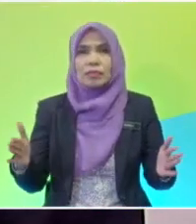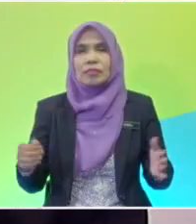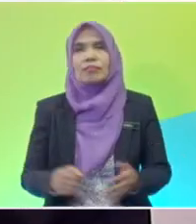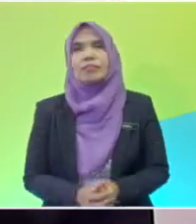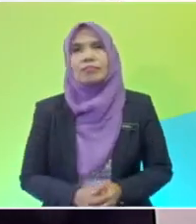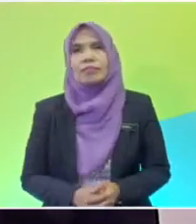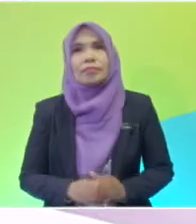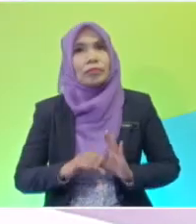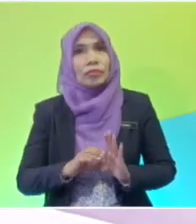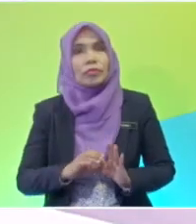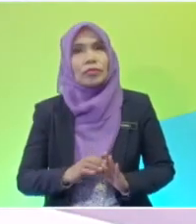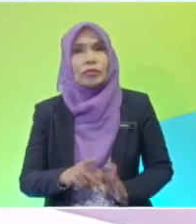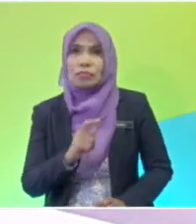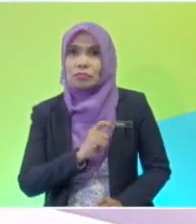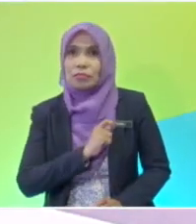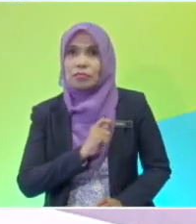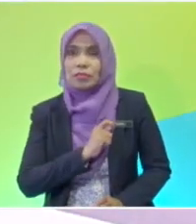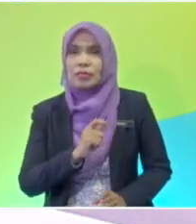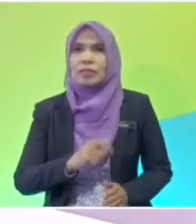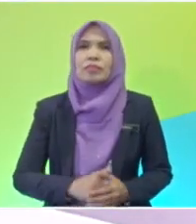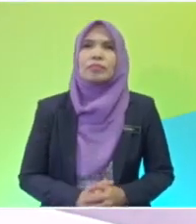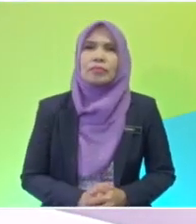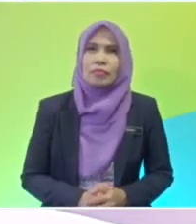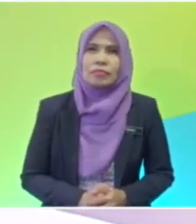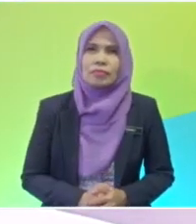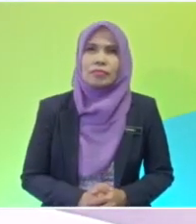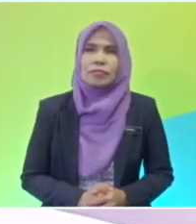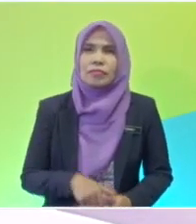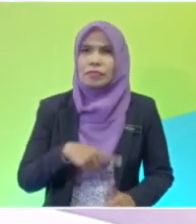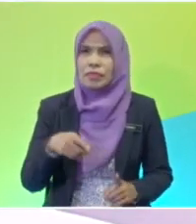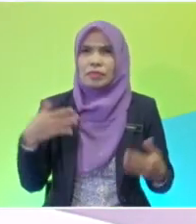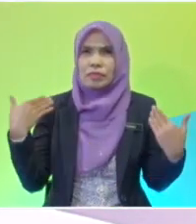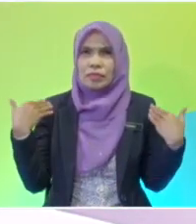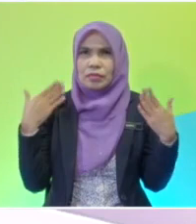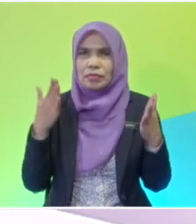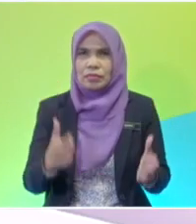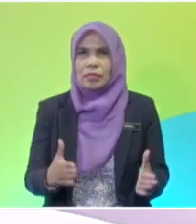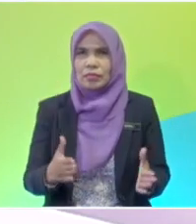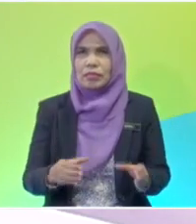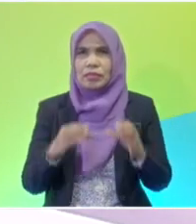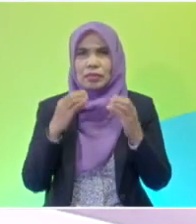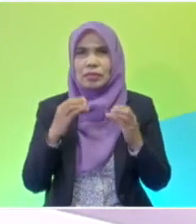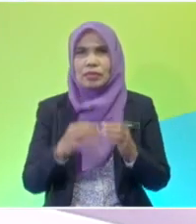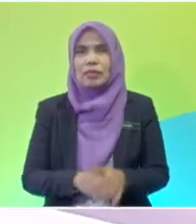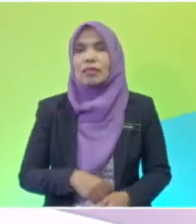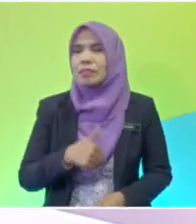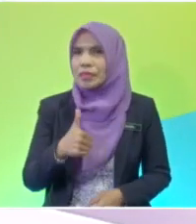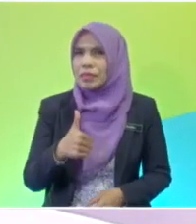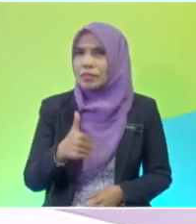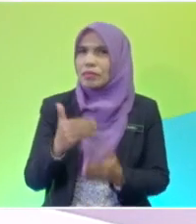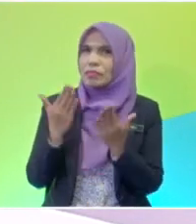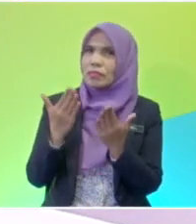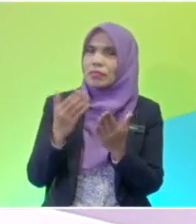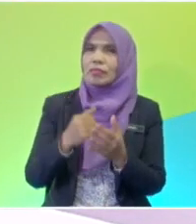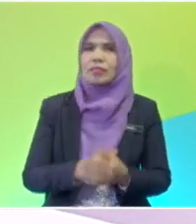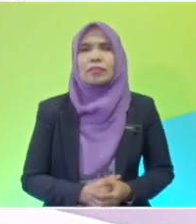kadang-kadang saya ini kadang-kadang dalam bidang kerja gitu kan bila ada orang cakap eee bagus Alhamdulillah bukan kita akan sangat pujian itu tetapi